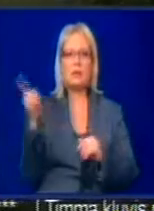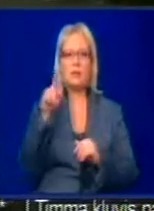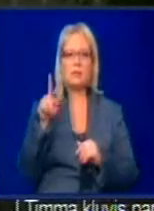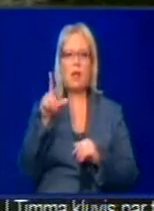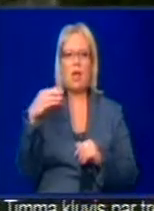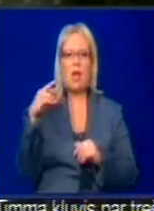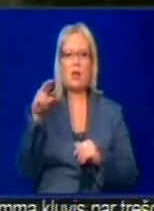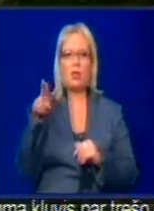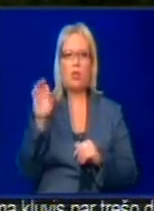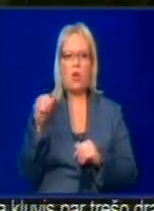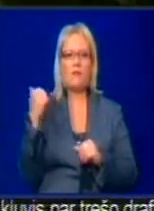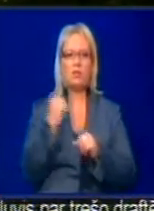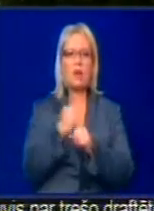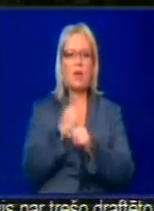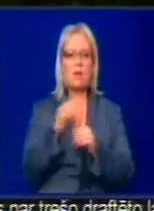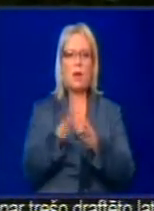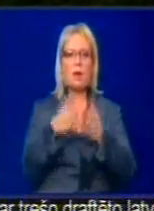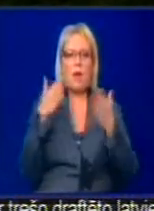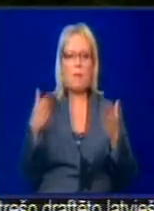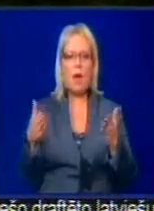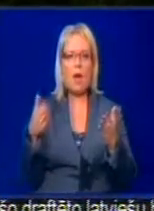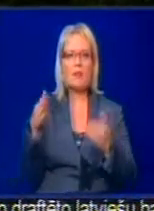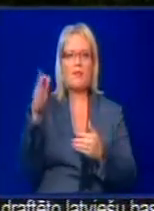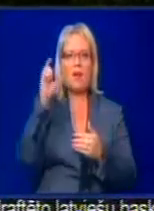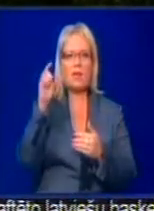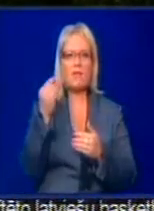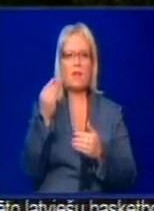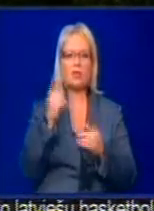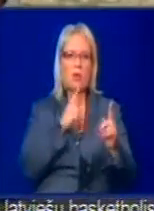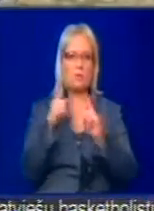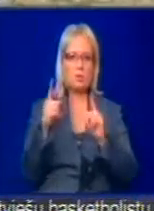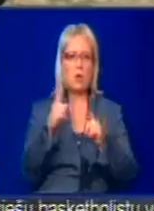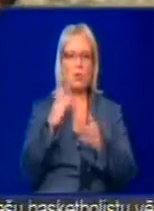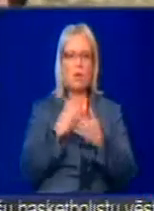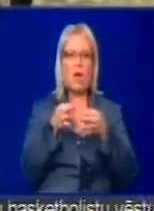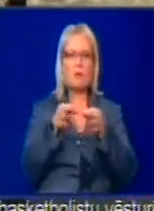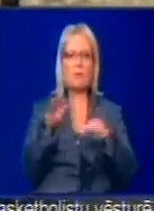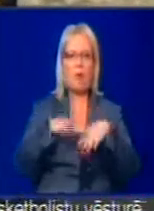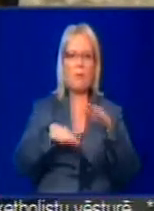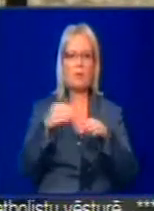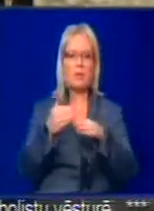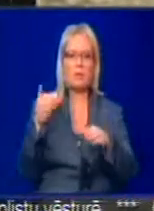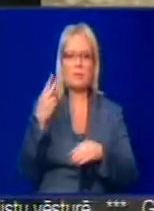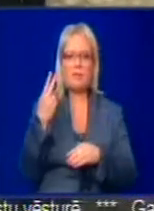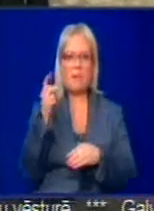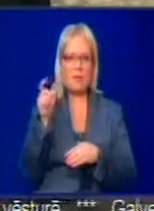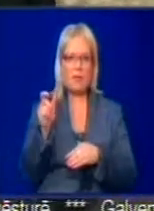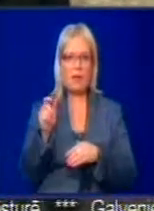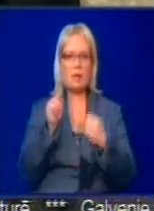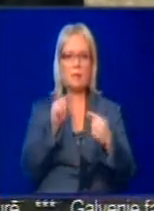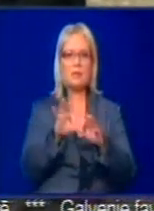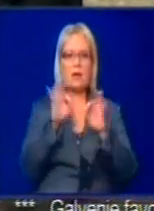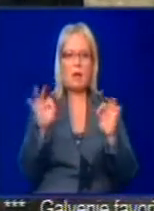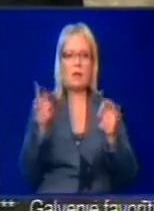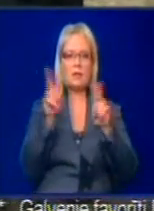pilsētas Salerno. Viņš strādāja par grāmatvedi Vatikāna finanšu administrācijā un tika atbrīvots no amata pirms divām nedēļām, kad pret